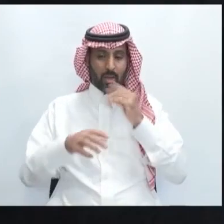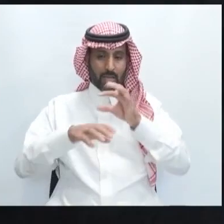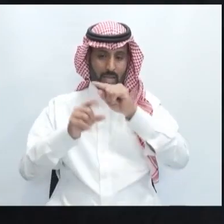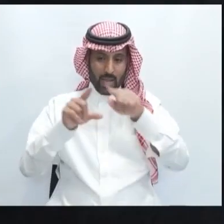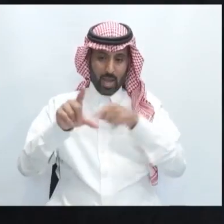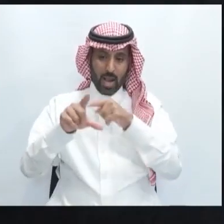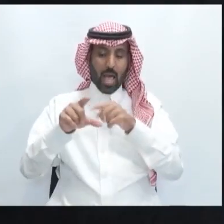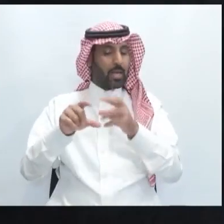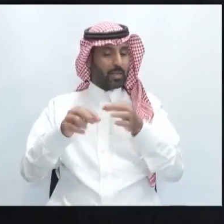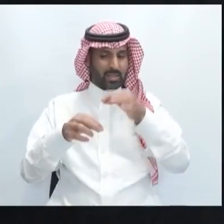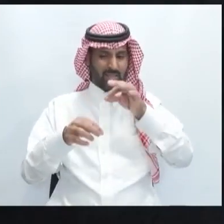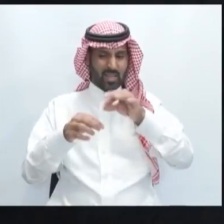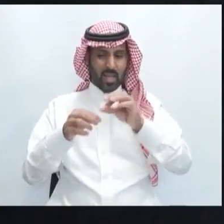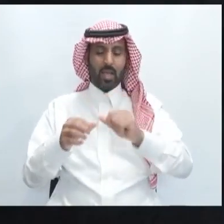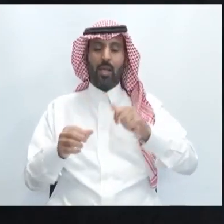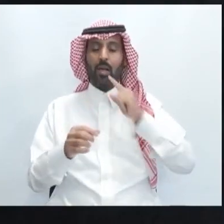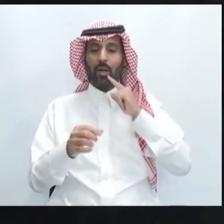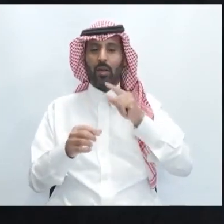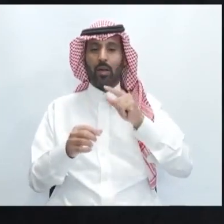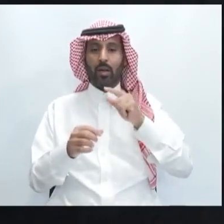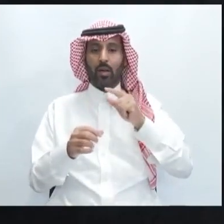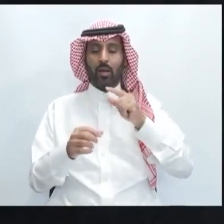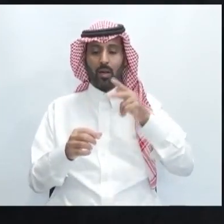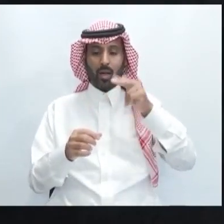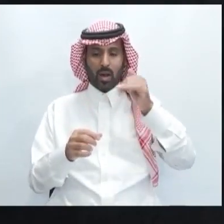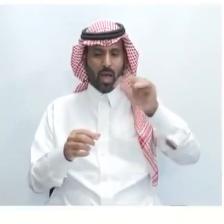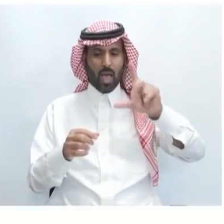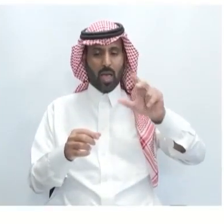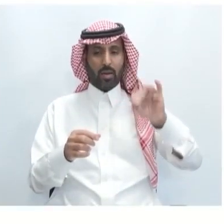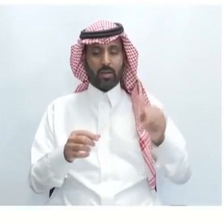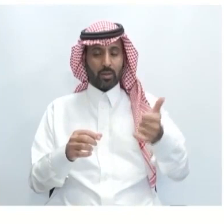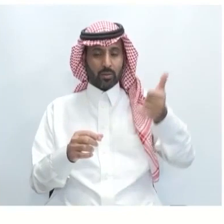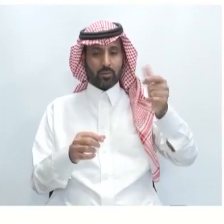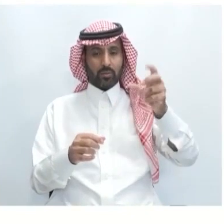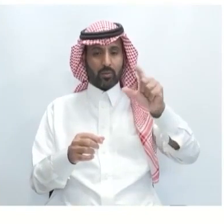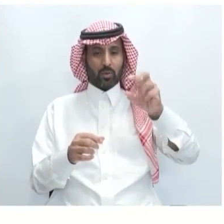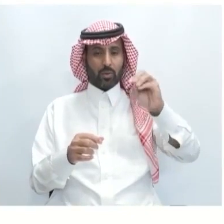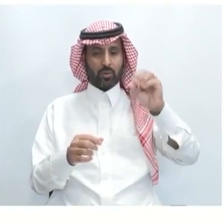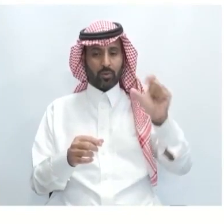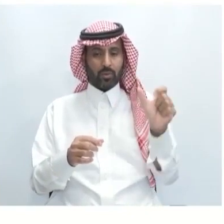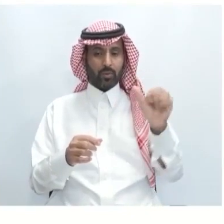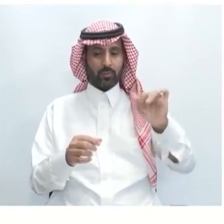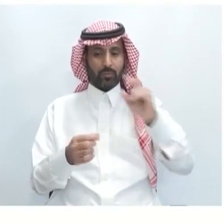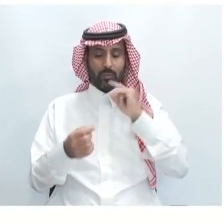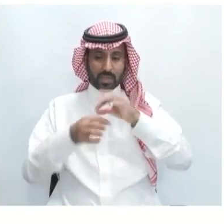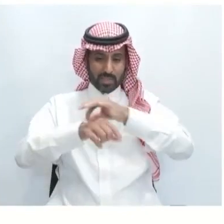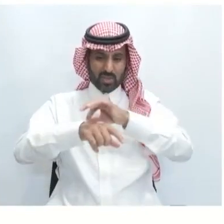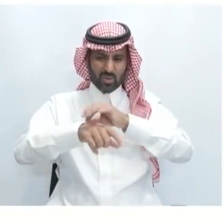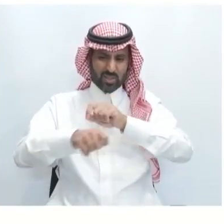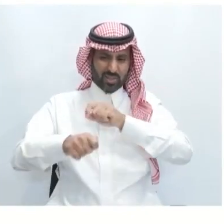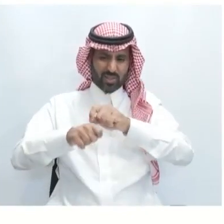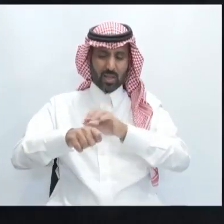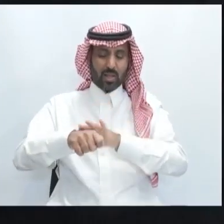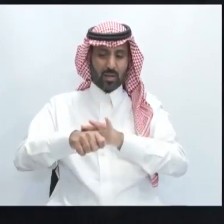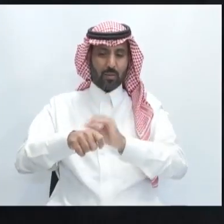دهنيه فما علاقتها بالمركبات العضويه مما تتكون مما تتكون ما علاقه النسيج الدهني